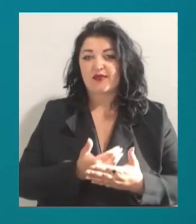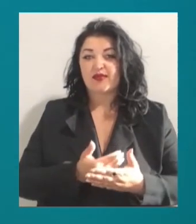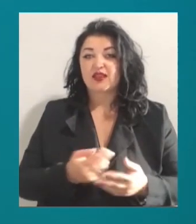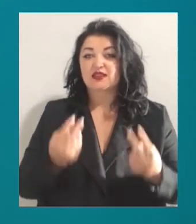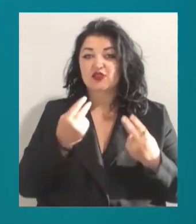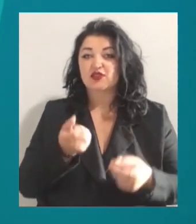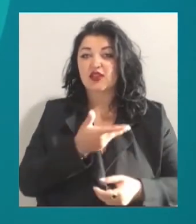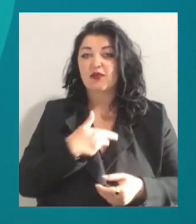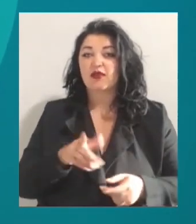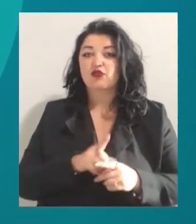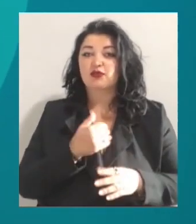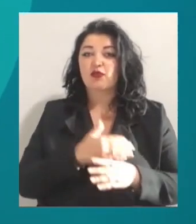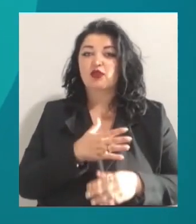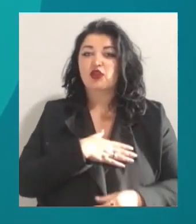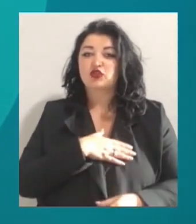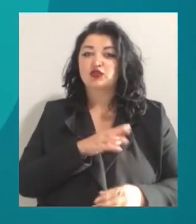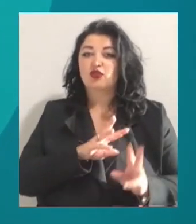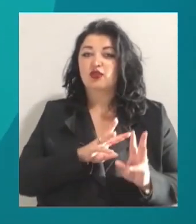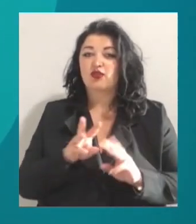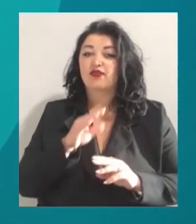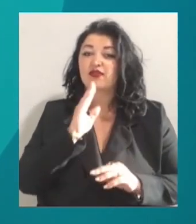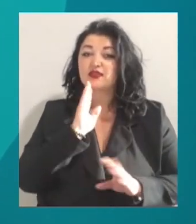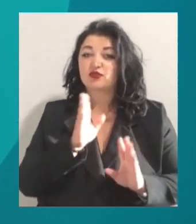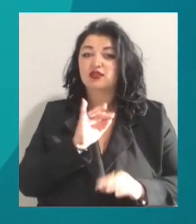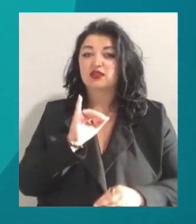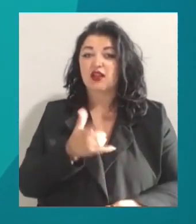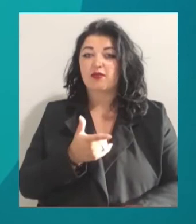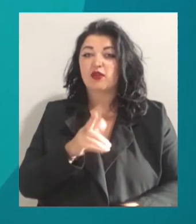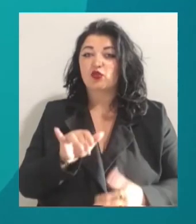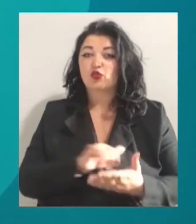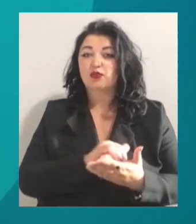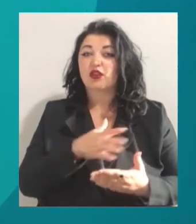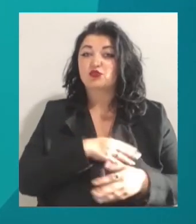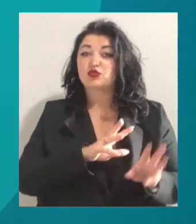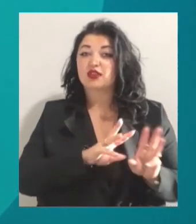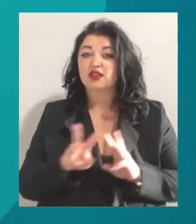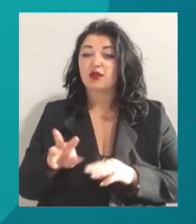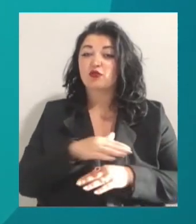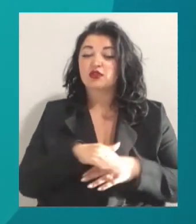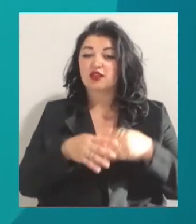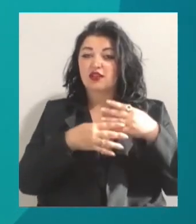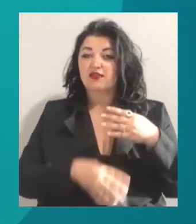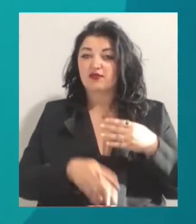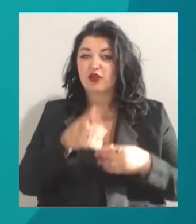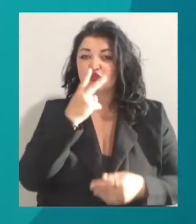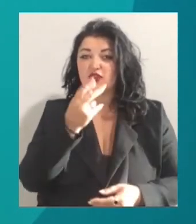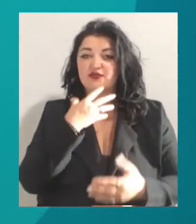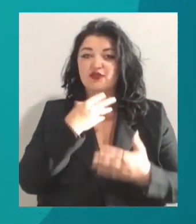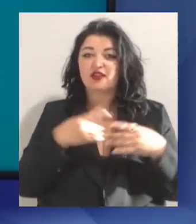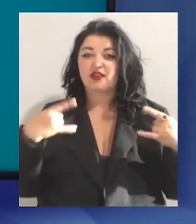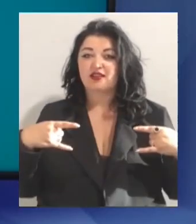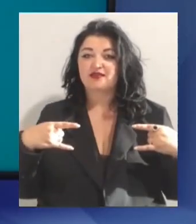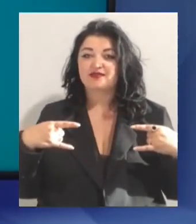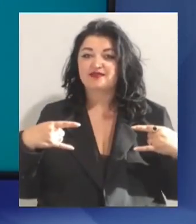за нами також з допомогою наших сторінок на Фейсбуці, в Інстаграмі, на Ютуб та на нашому сайті. Посилання на них ви бачите на своїх